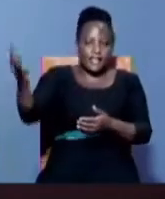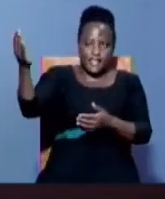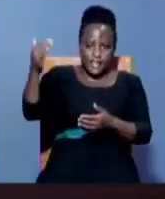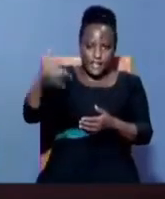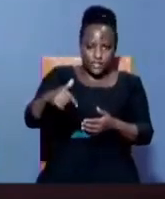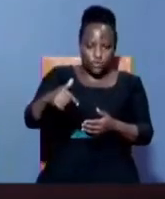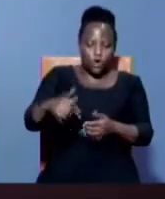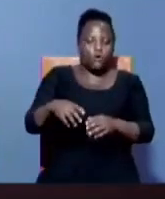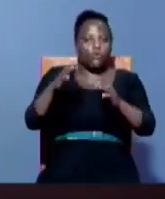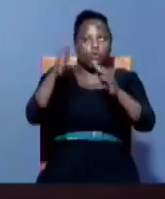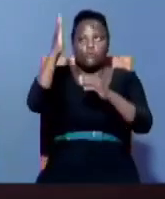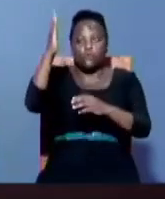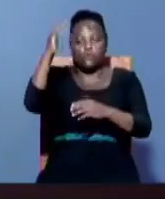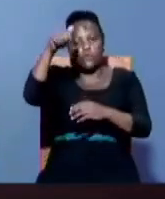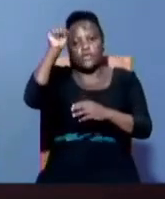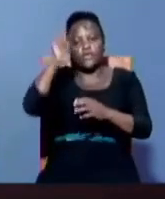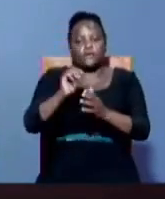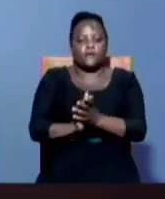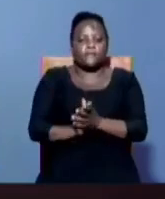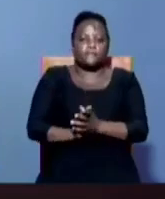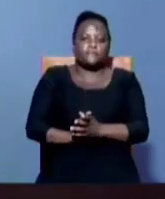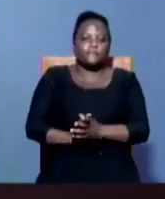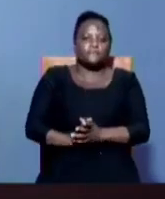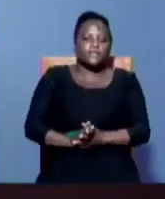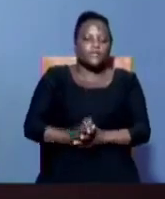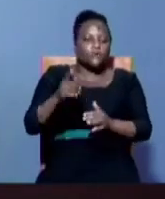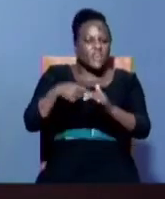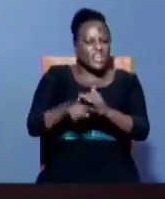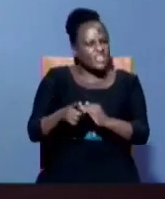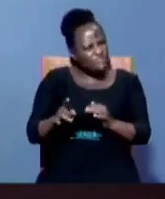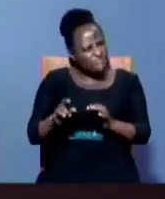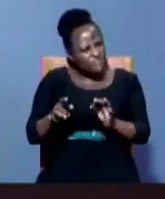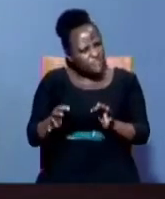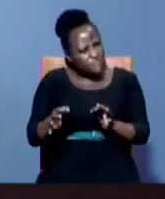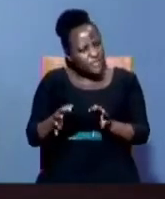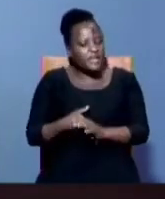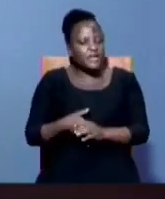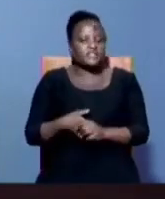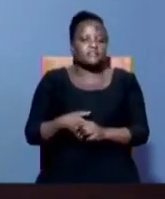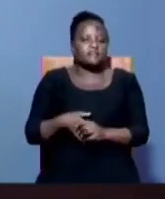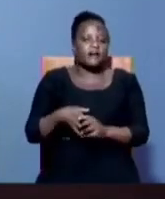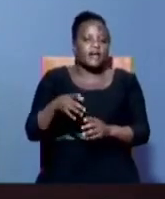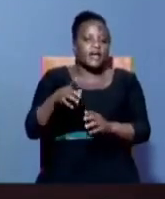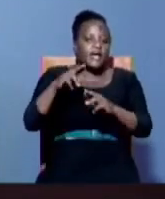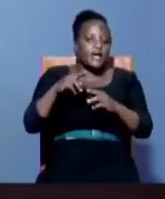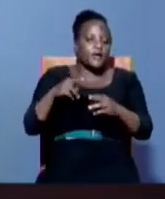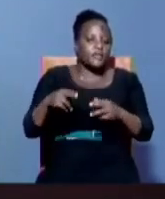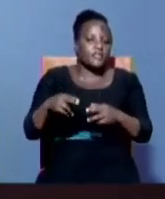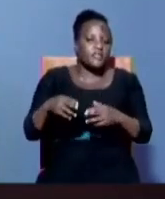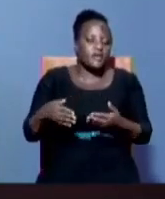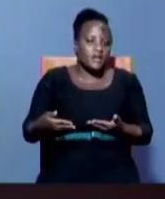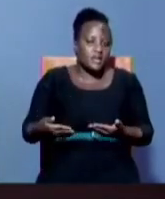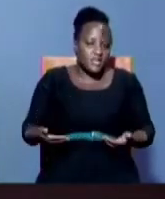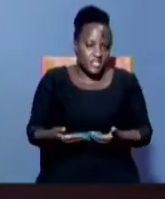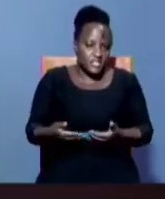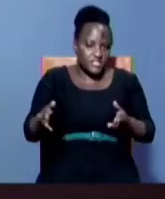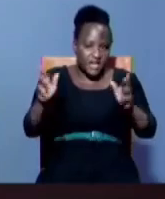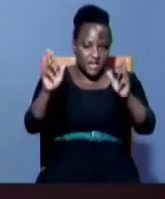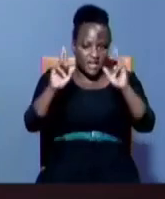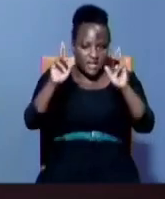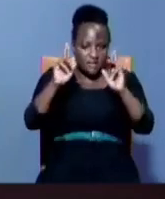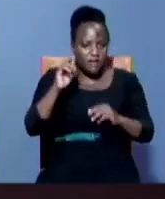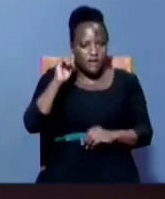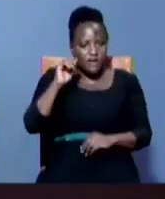kwa Mungu mwenyewe. Lakini unaingiaje pale? Ni kiti cha rehema. Kwa hiyo ndio maana